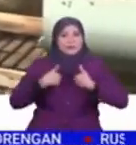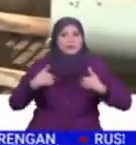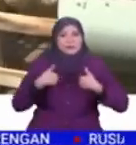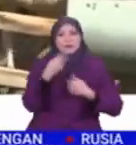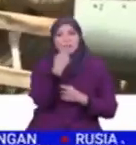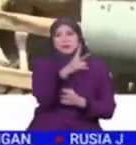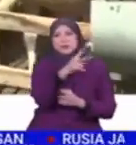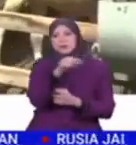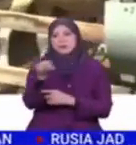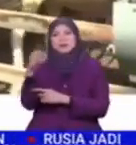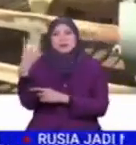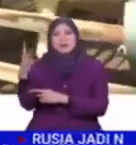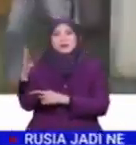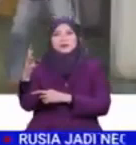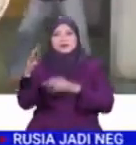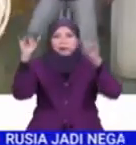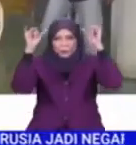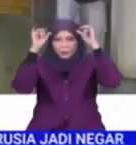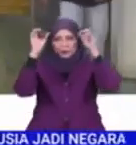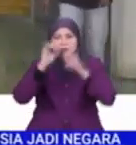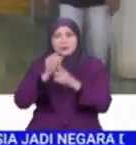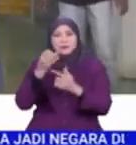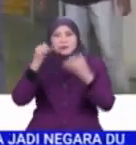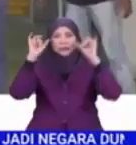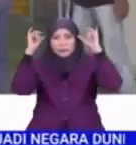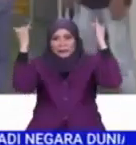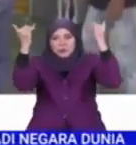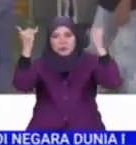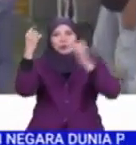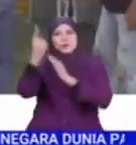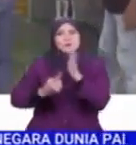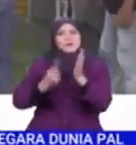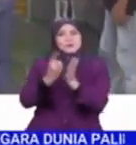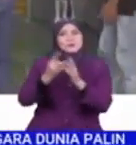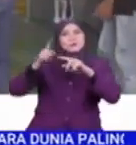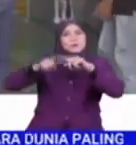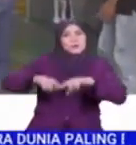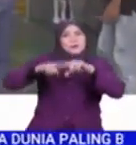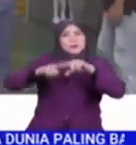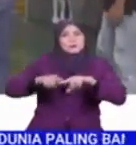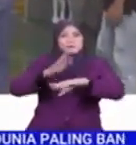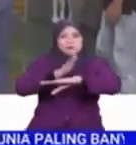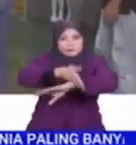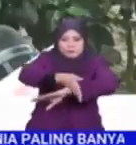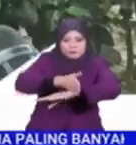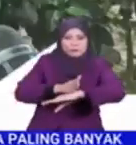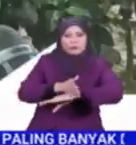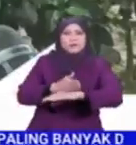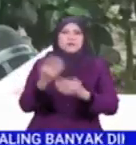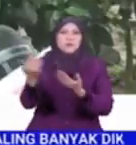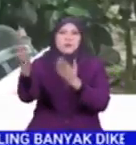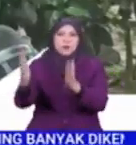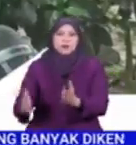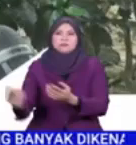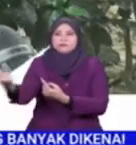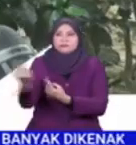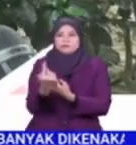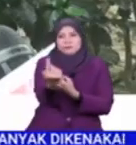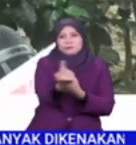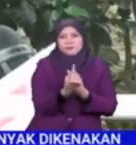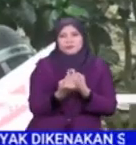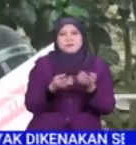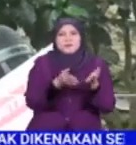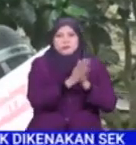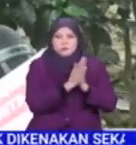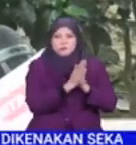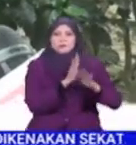12 hingga 14 ekor lembu atau kerbau dalam masa satu jam bergantung kepada permintaan pelanggan stagen